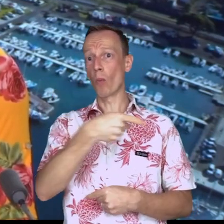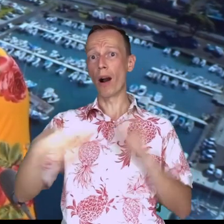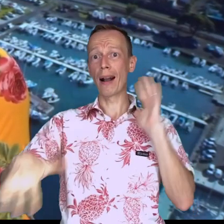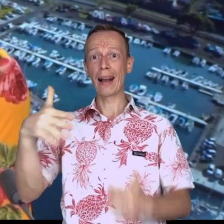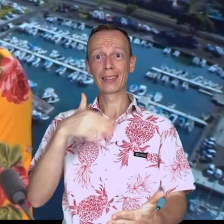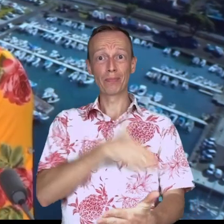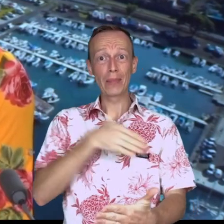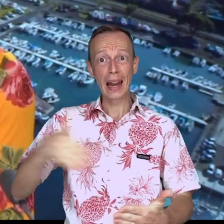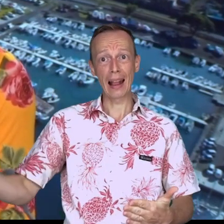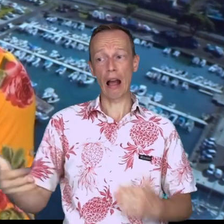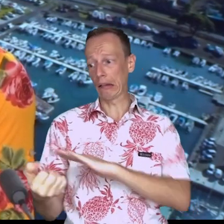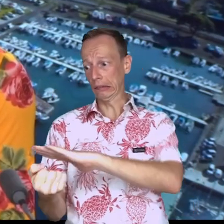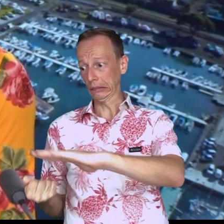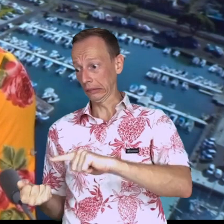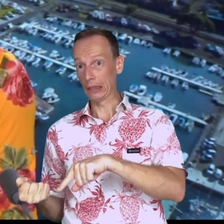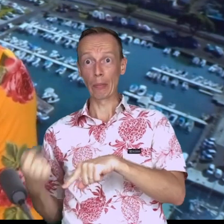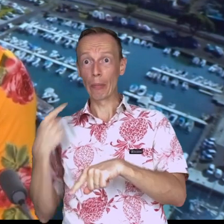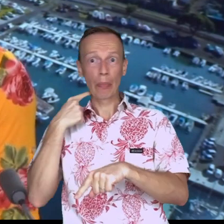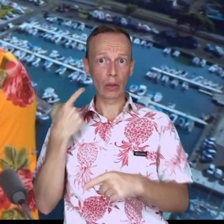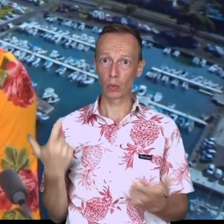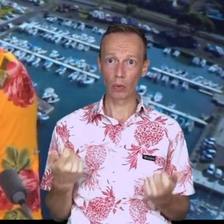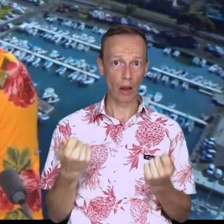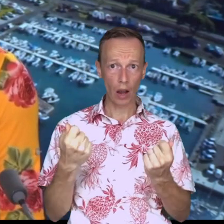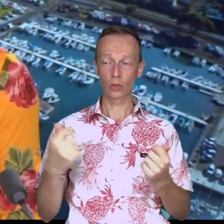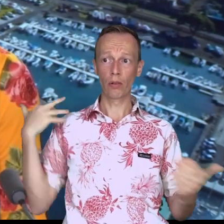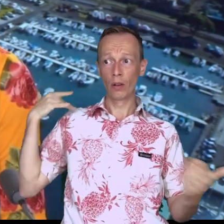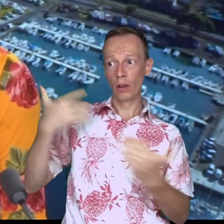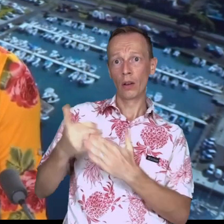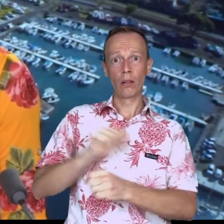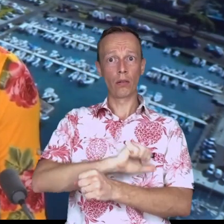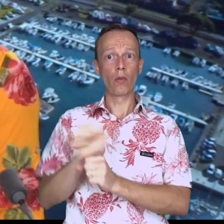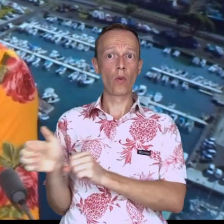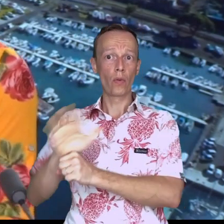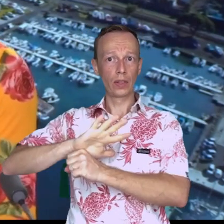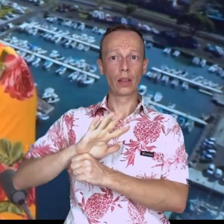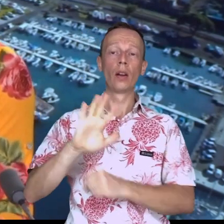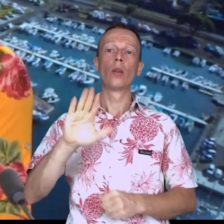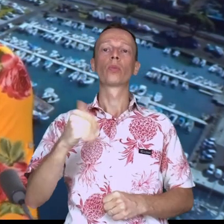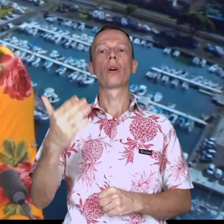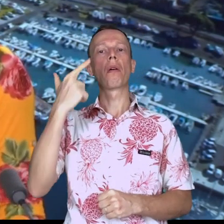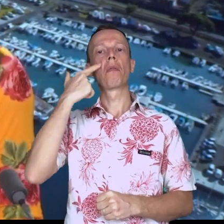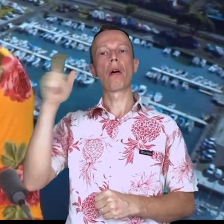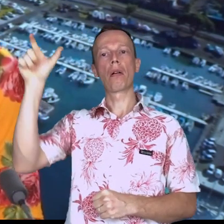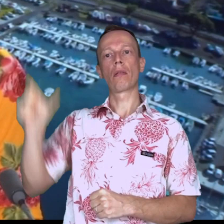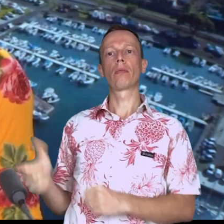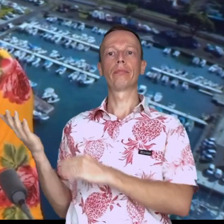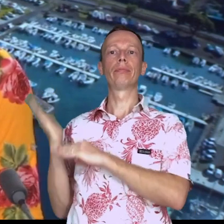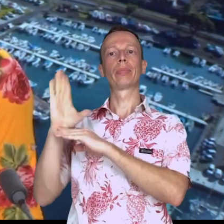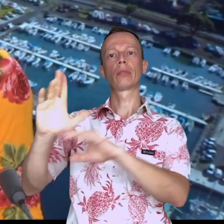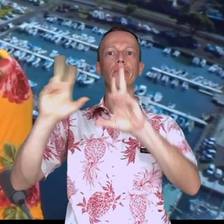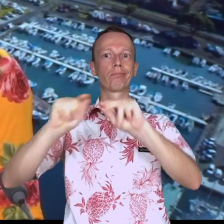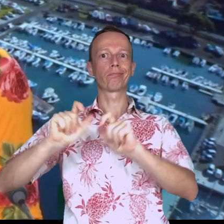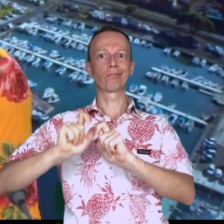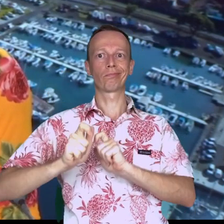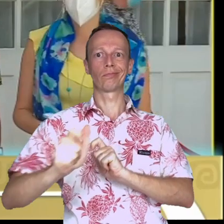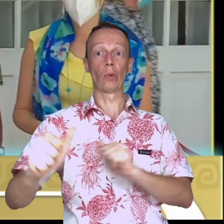dans les caisses du pays depuis la crise du Covid. C'est ce qu'a annoncé Teva Rohfritsch. On voit tout de suite les grandes lignes de ce plan de relance